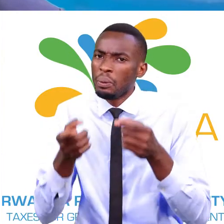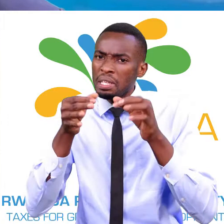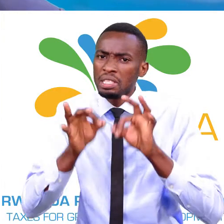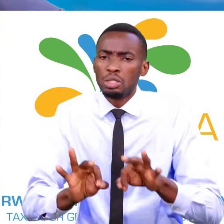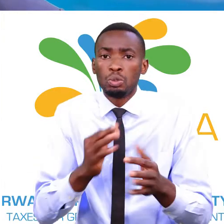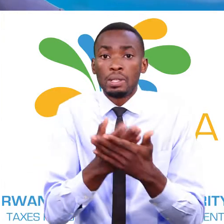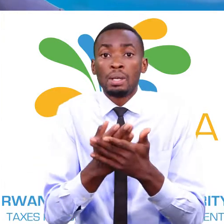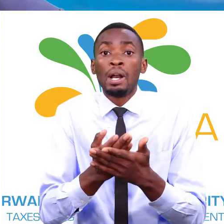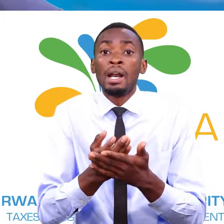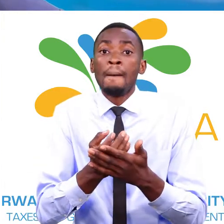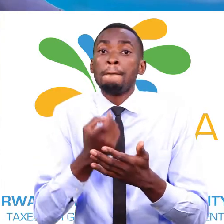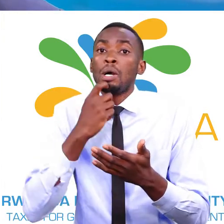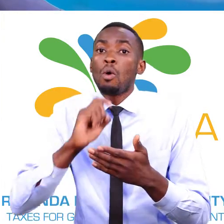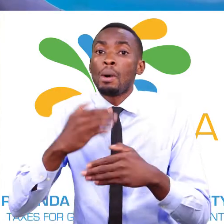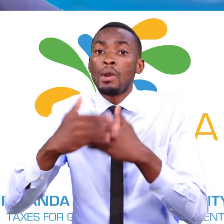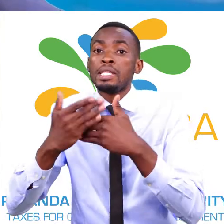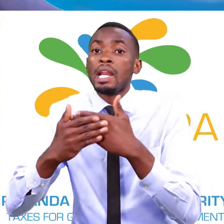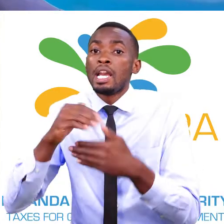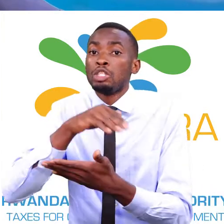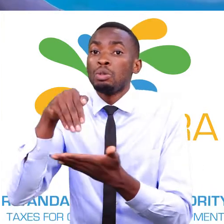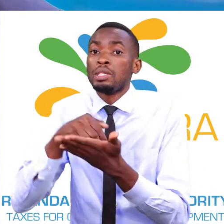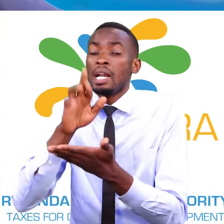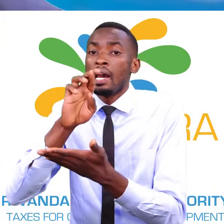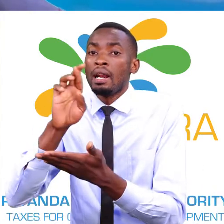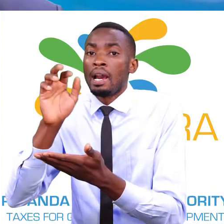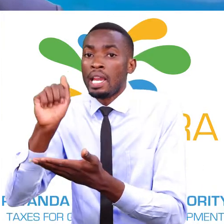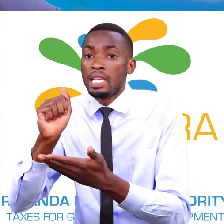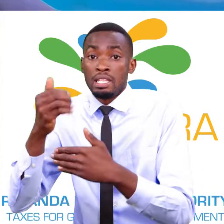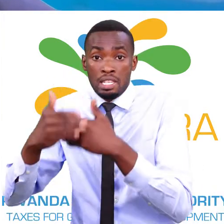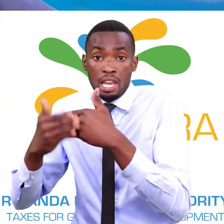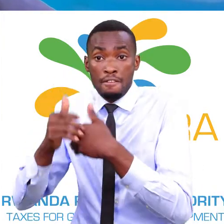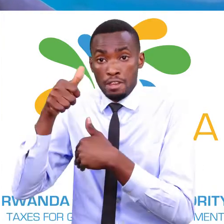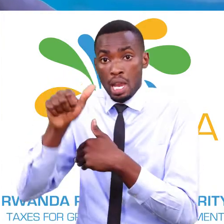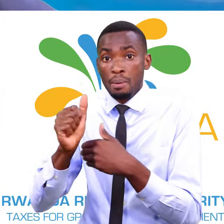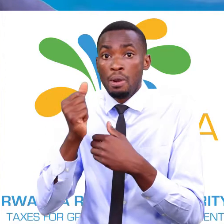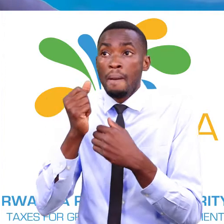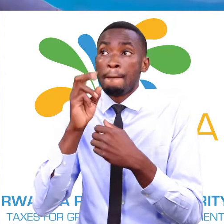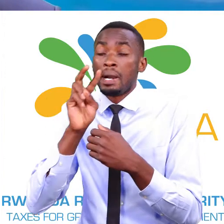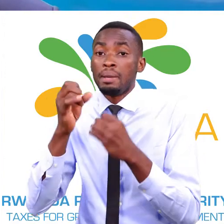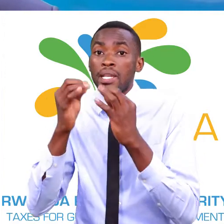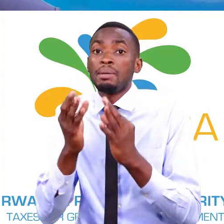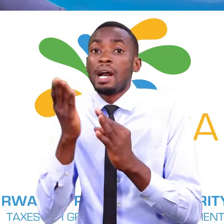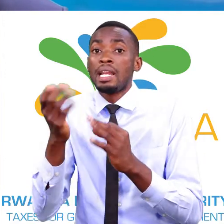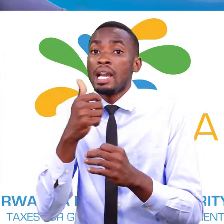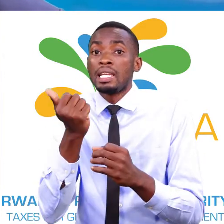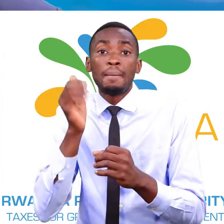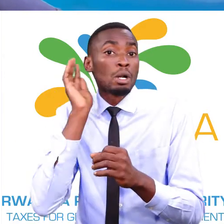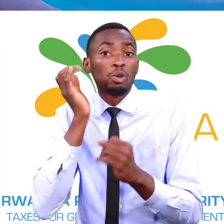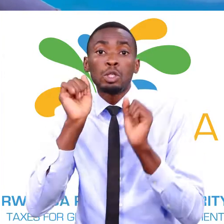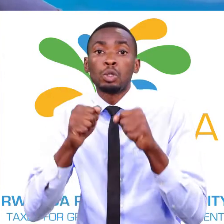icyo tubasaba ni uko bakwegera ikigo cy'imisoro n'amahoro kibegereye kugira ngo barebe niba hari amakuru yandi bashobora gutanga yafasha kugira ngo batange